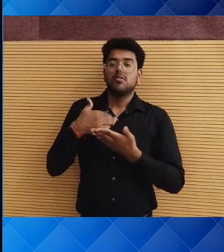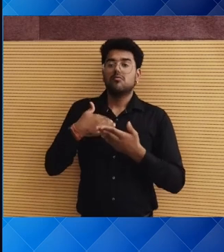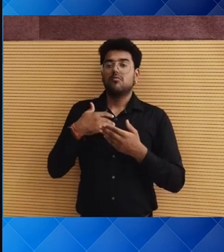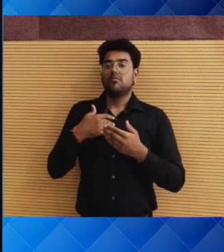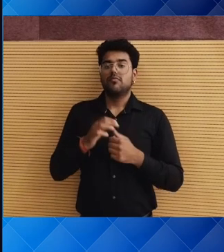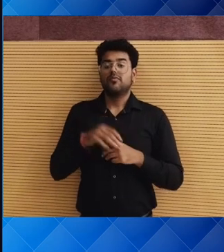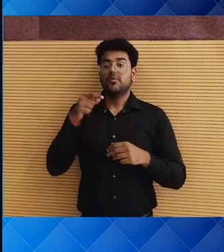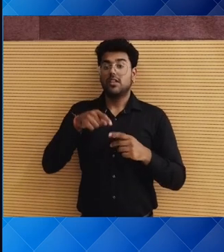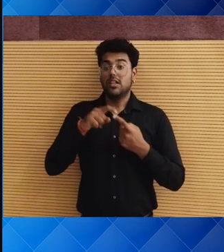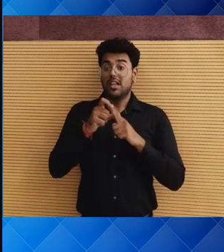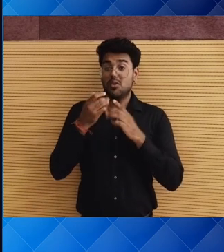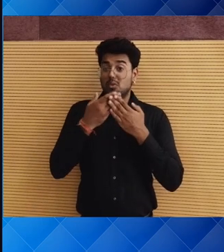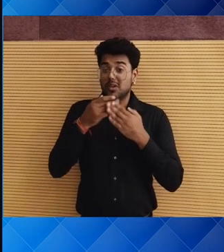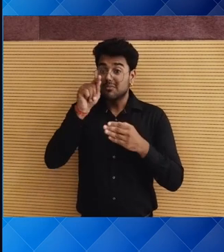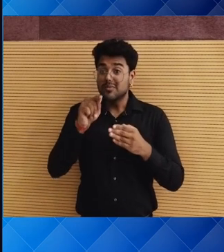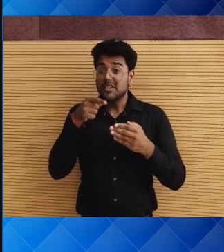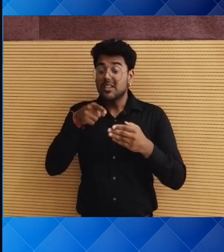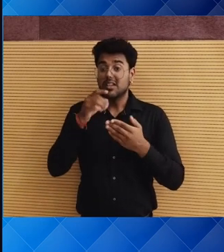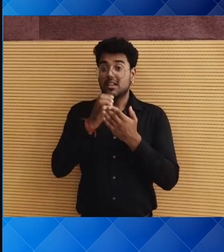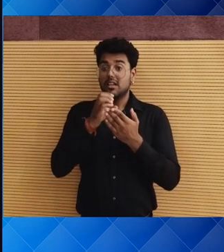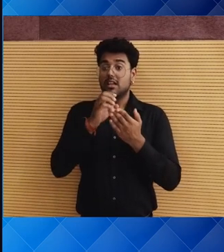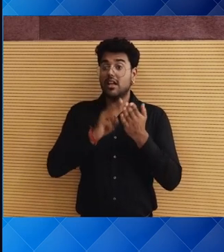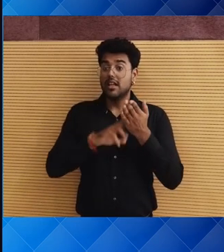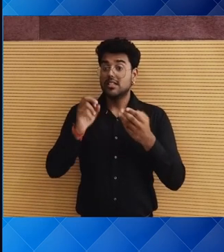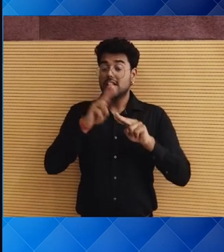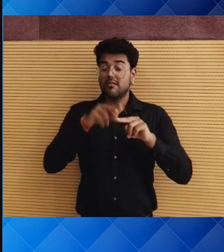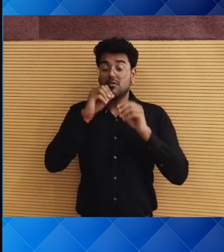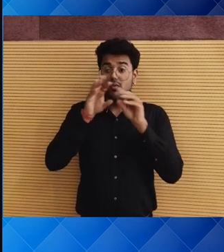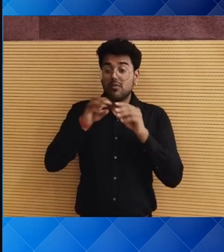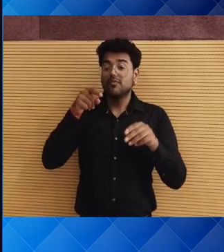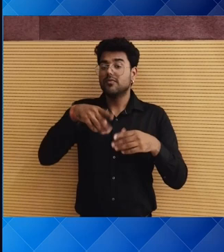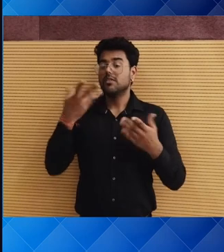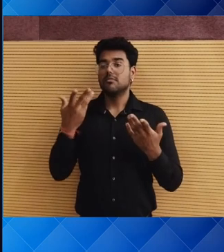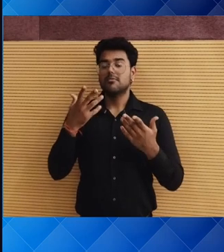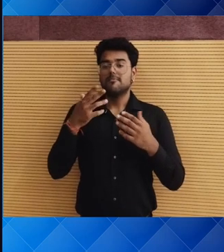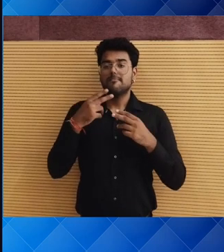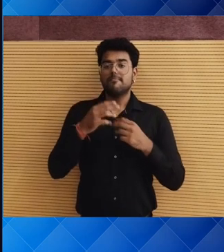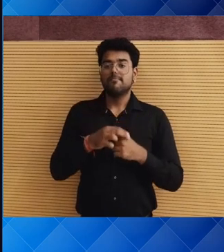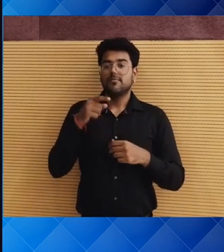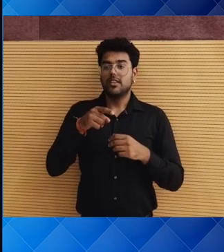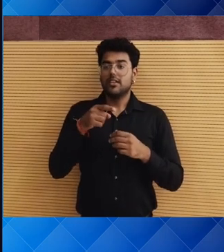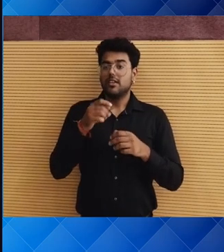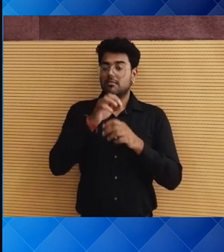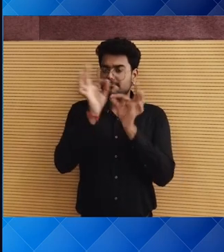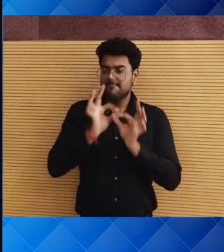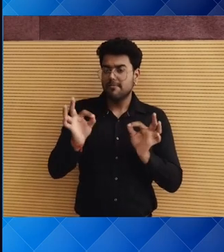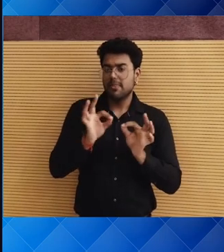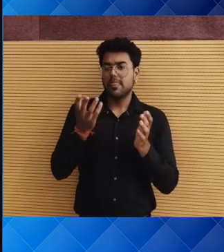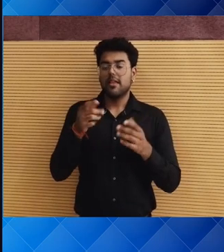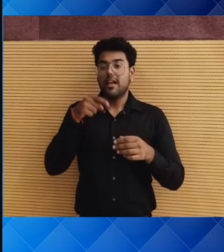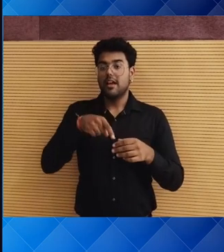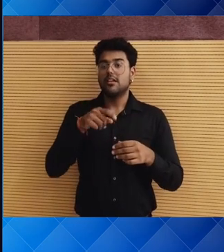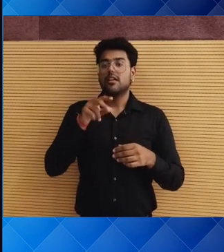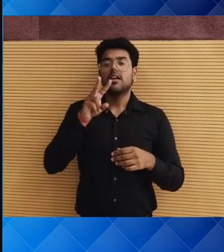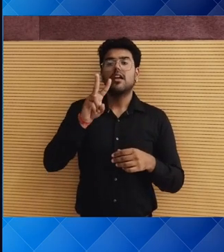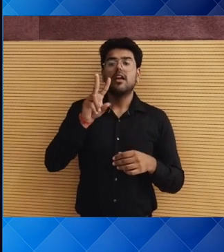को एक ऐतिहासिक दिन पर लागू करने के लिए एक दस्तावेज जो उनके मार्गदर्शन में तैयार हुआ, उनका आज 82वां जन्मदिन